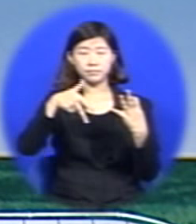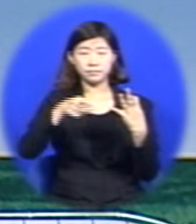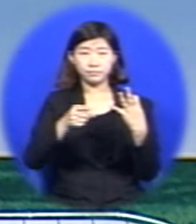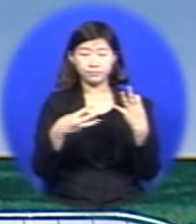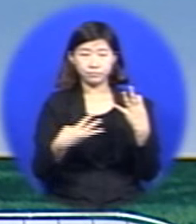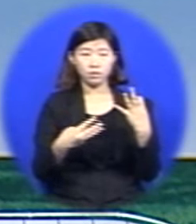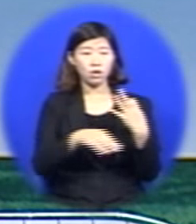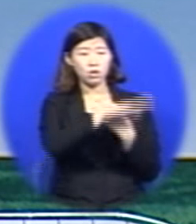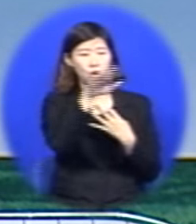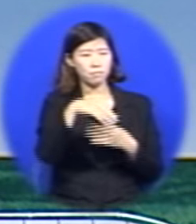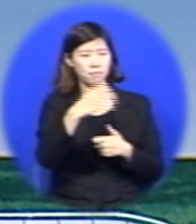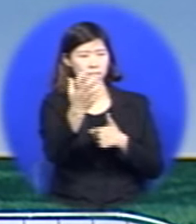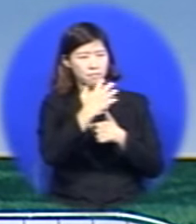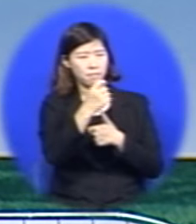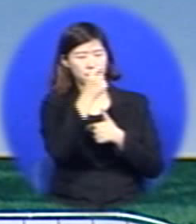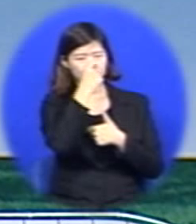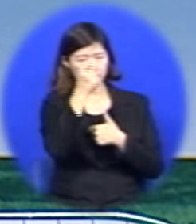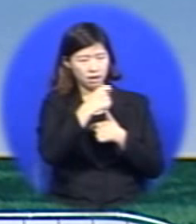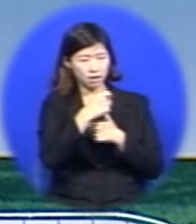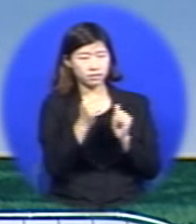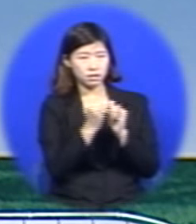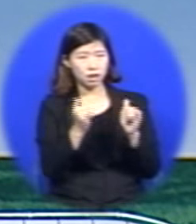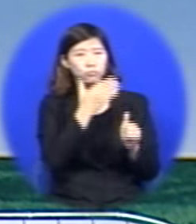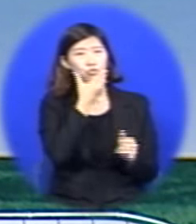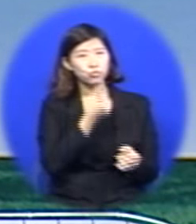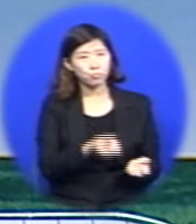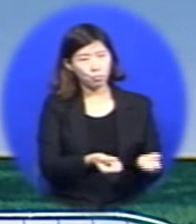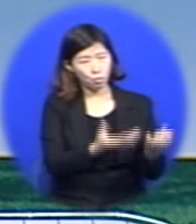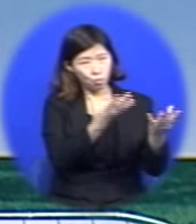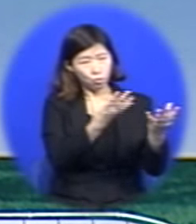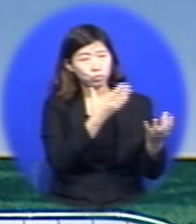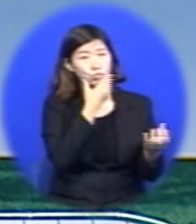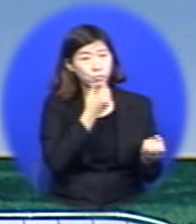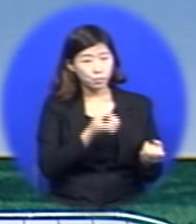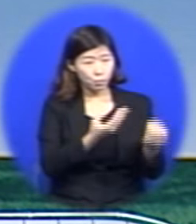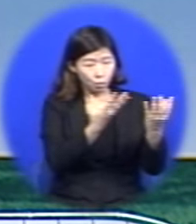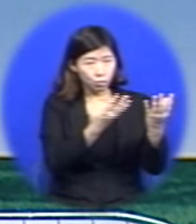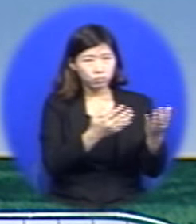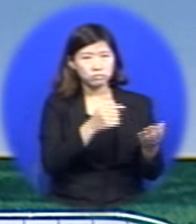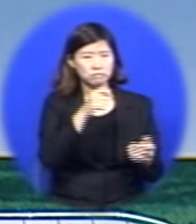사람들을 축복하십시오. 축복을 하고 저주를 하지 마십시오.